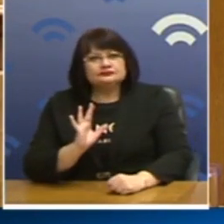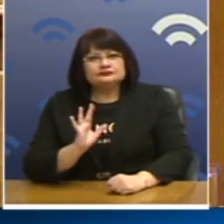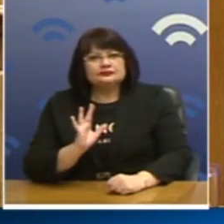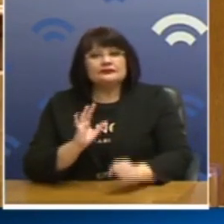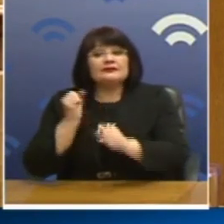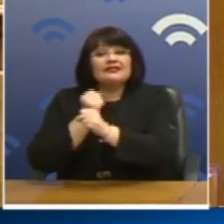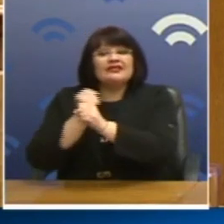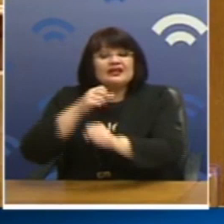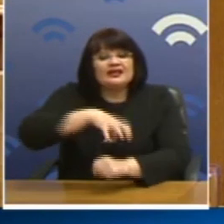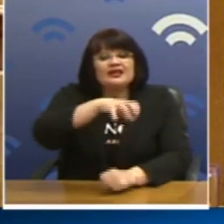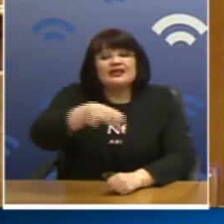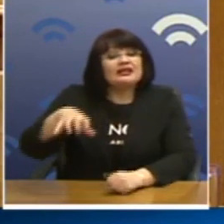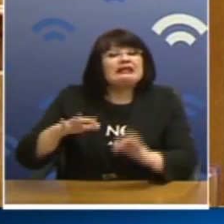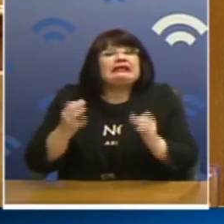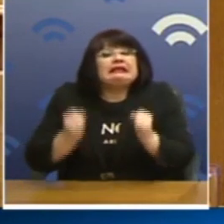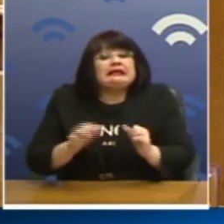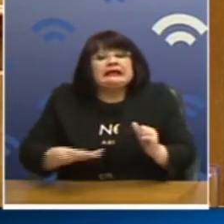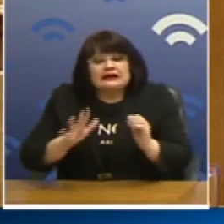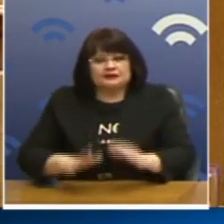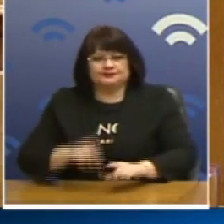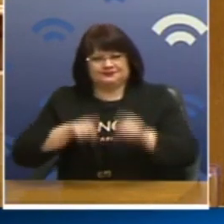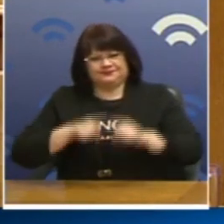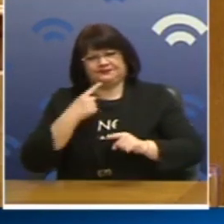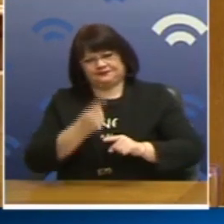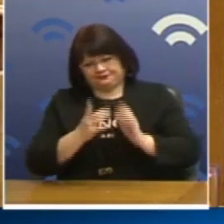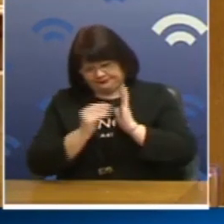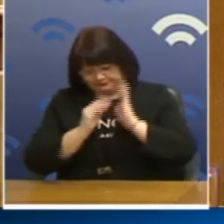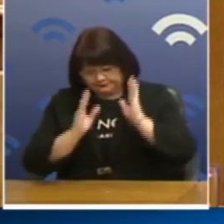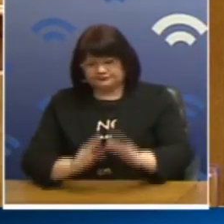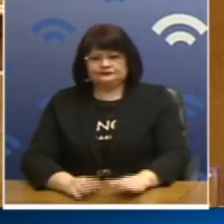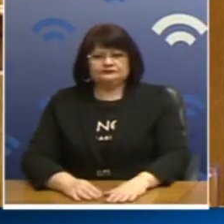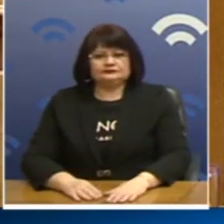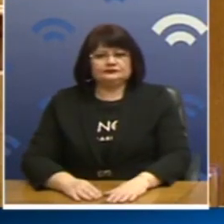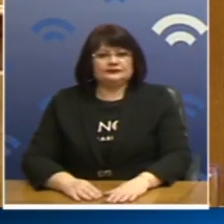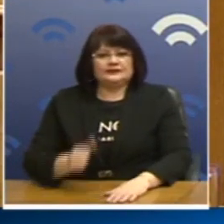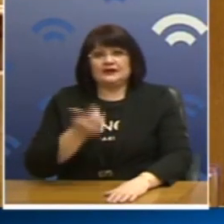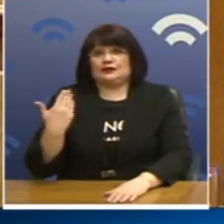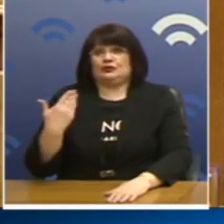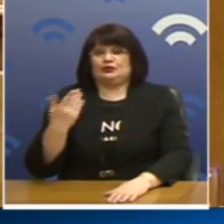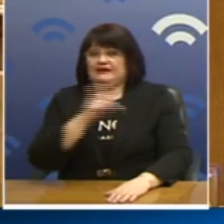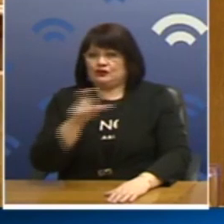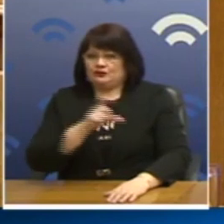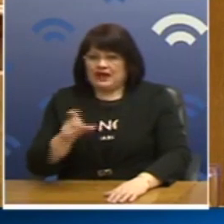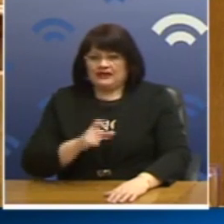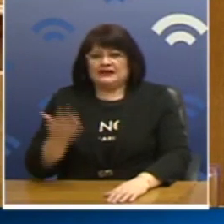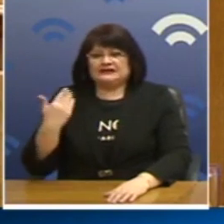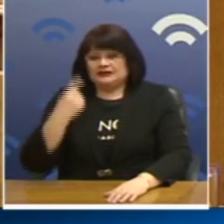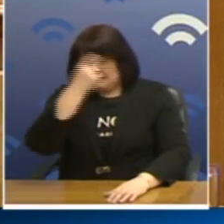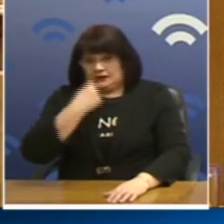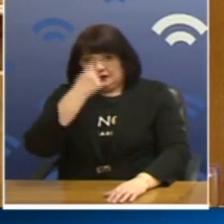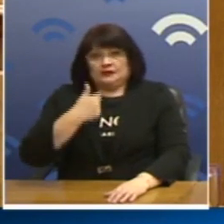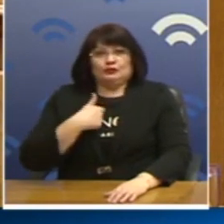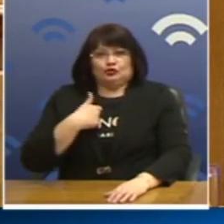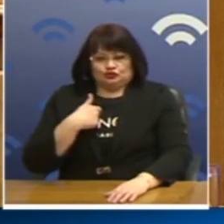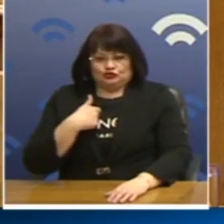χώρους. Ενδεικτικά μόνο να σας πω ότι μόνο τις τελευταίες εβδομάδες προσωπικά, εκτός από